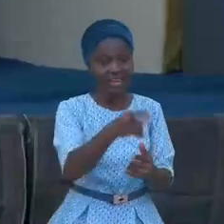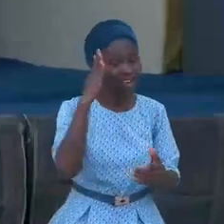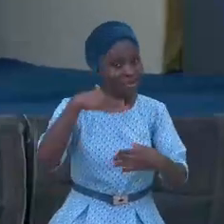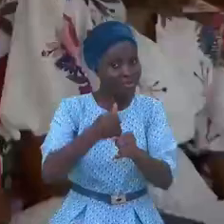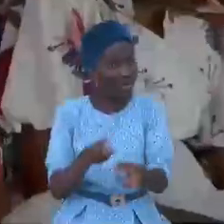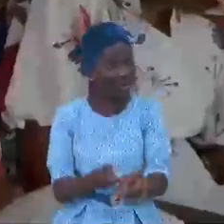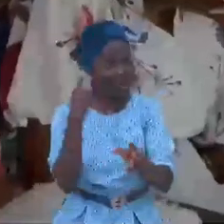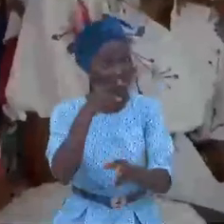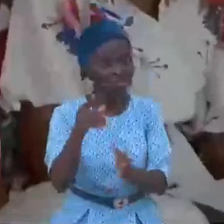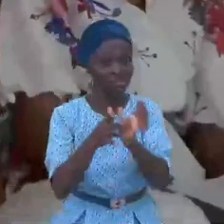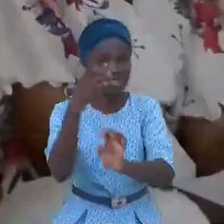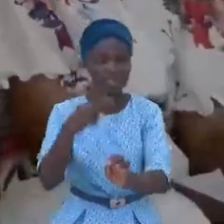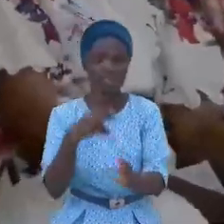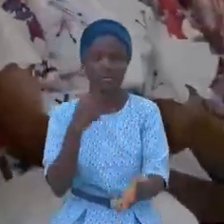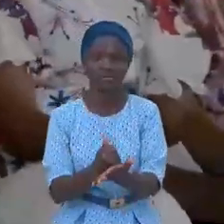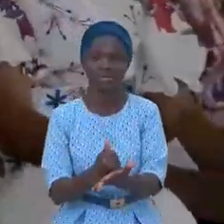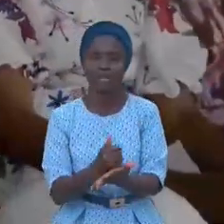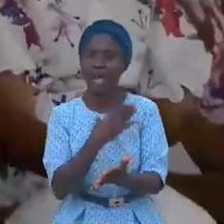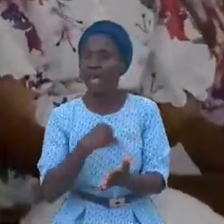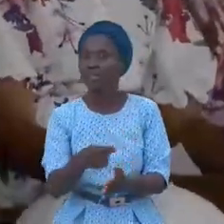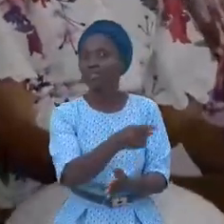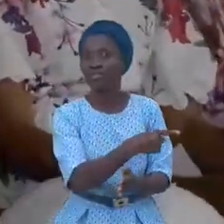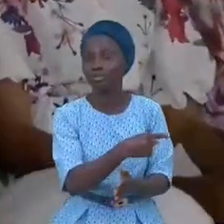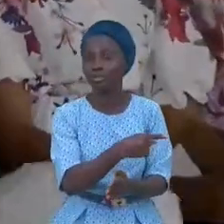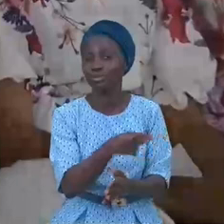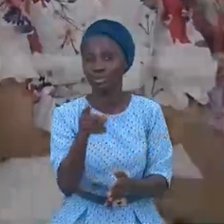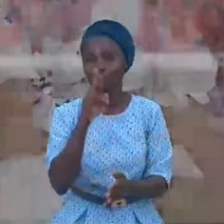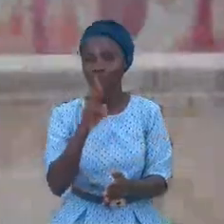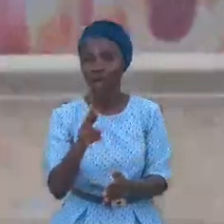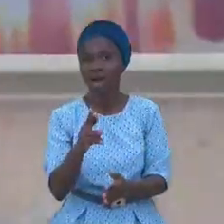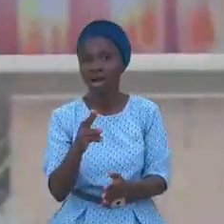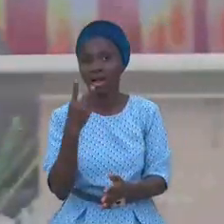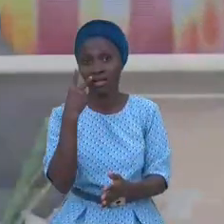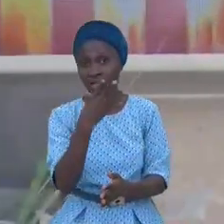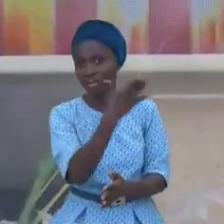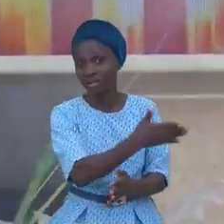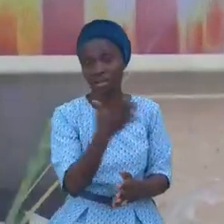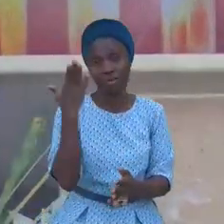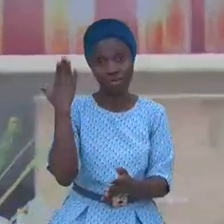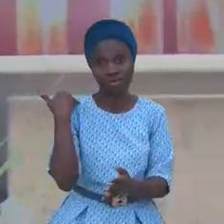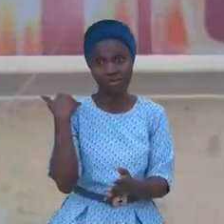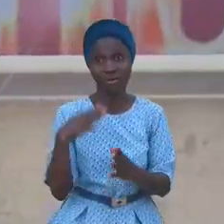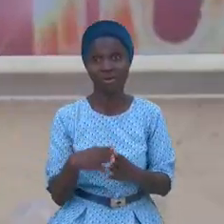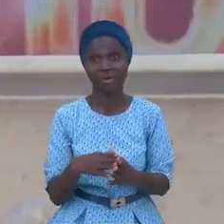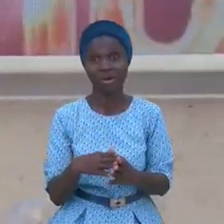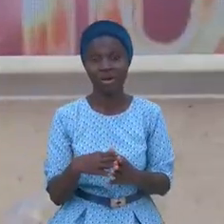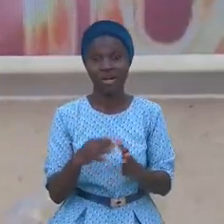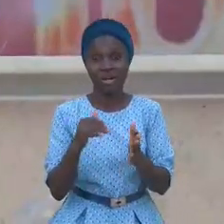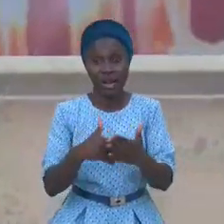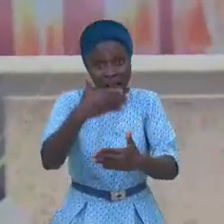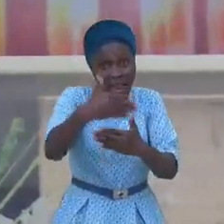de Jésus. Et ce que tu as vu avant, devant toi,